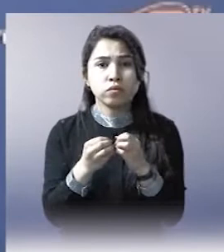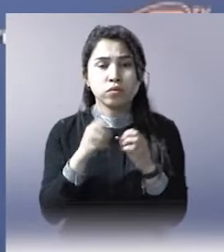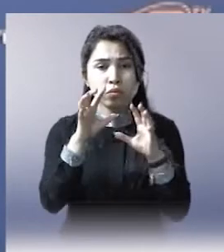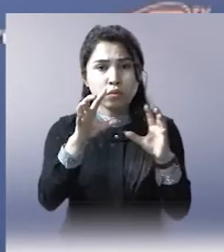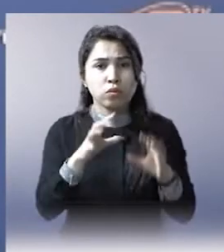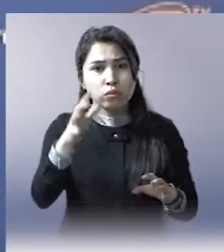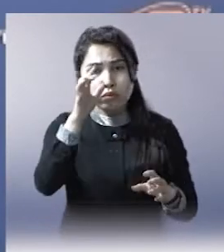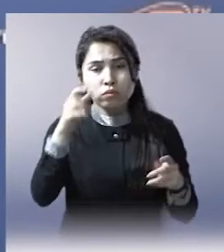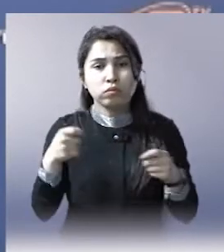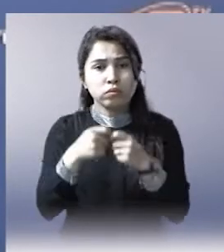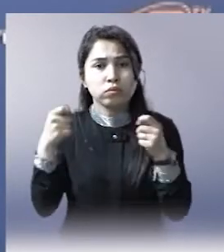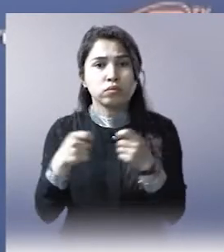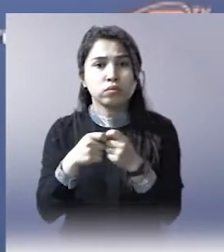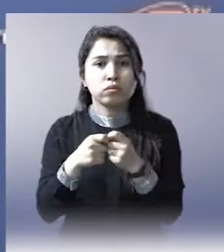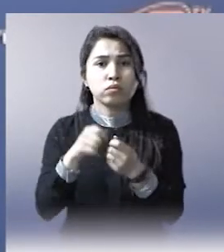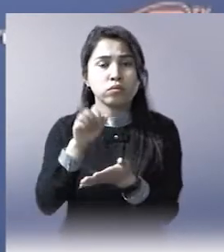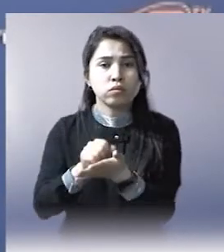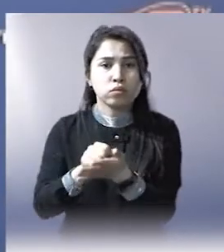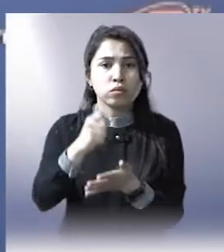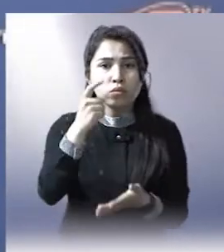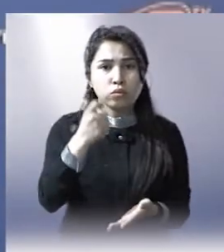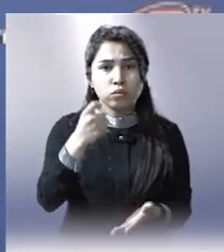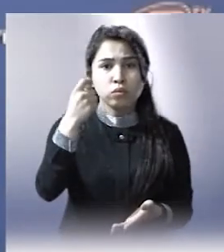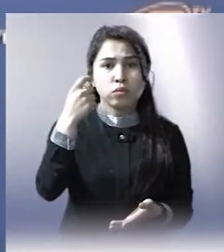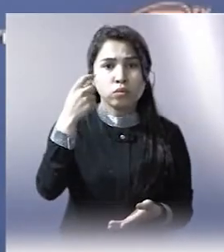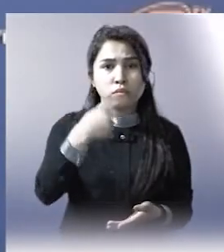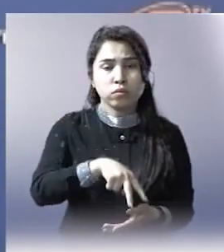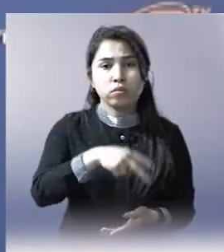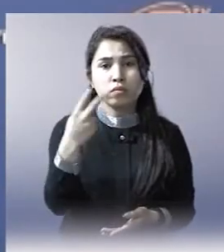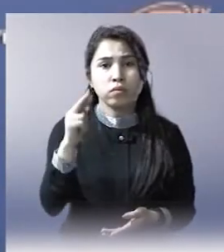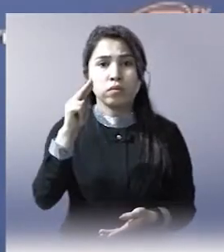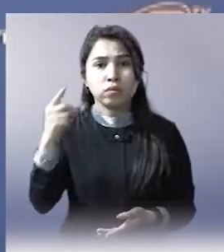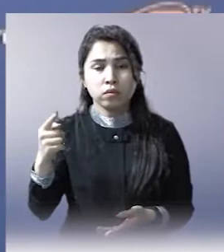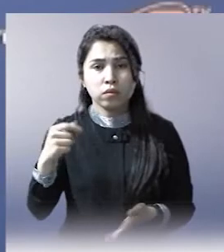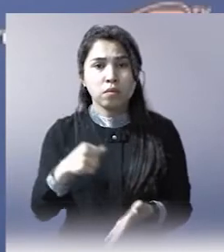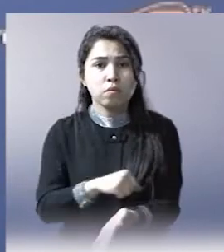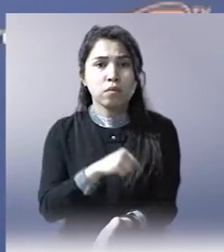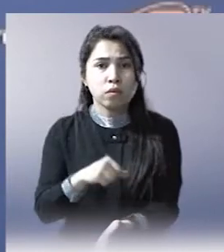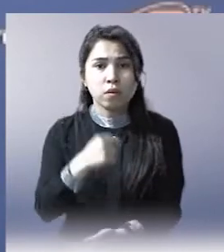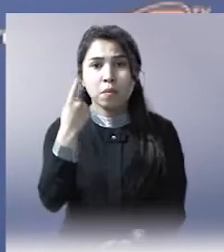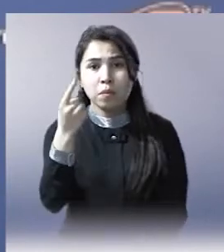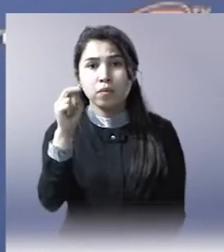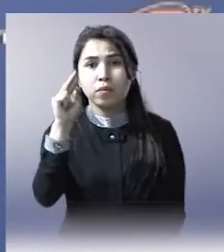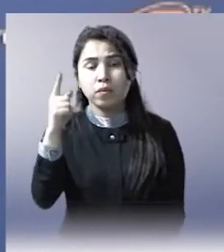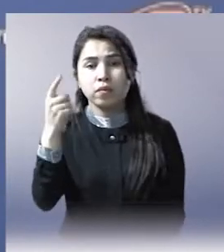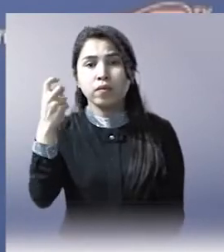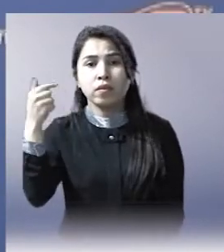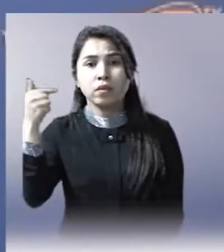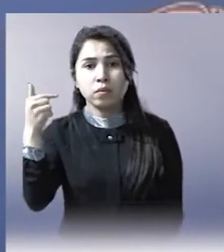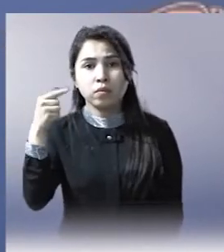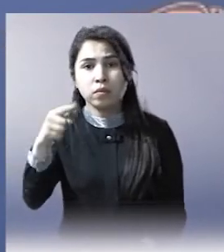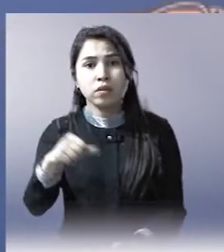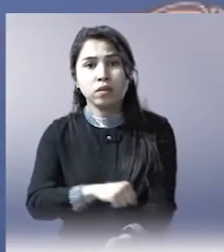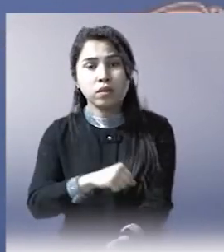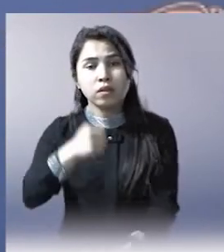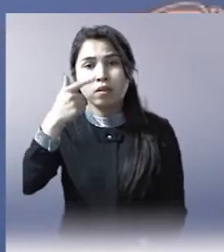заңсыз айналымнан бүгінгі күнге дейін 132 килограмм есірткі заты тәркіленген. Оның ішінде 1 килограмм 200 грамм